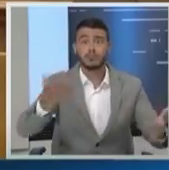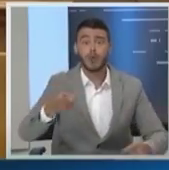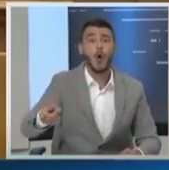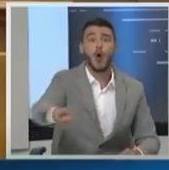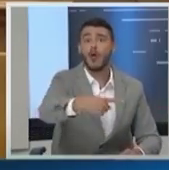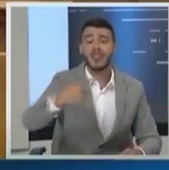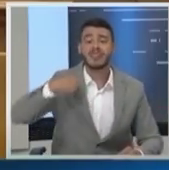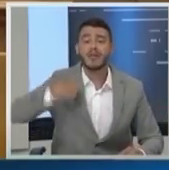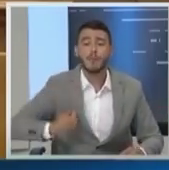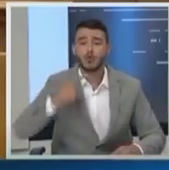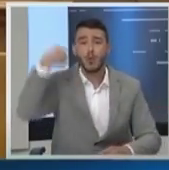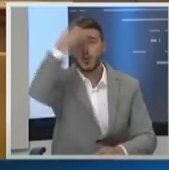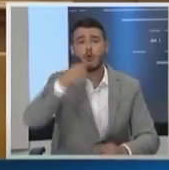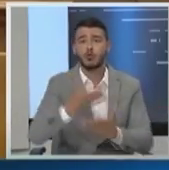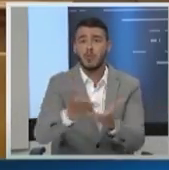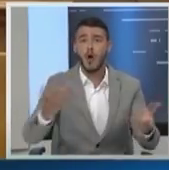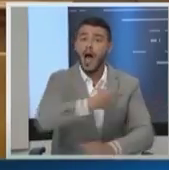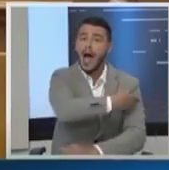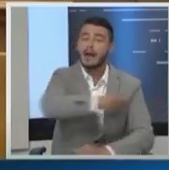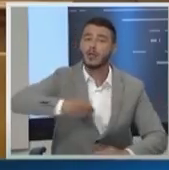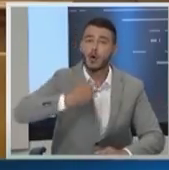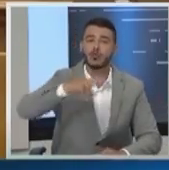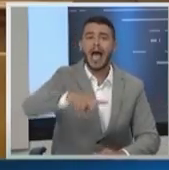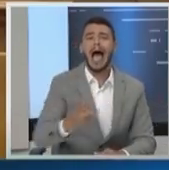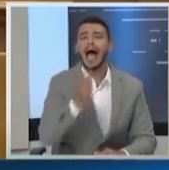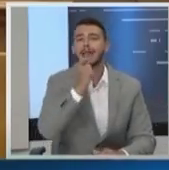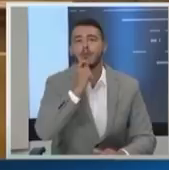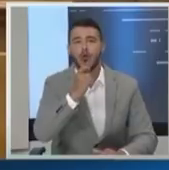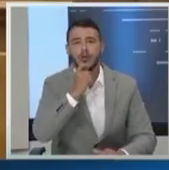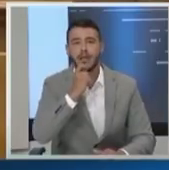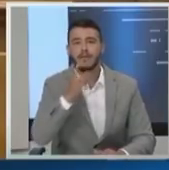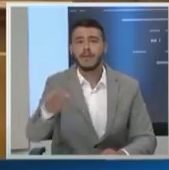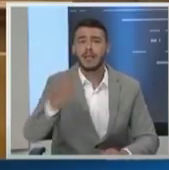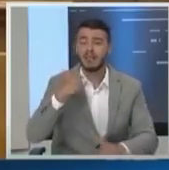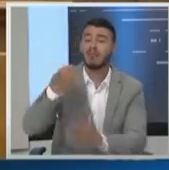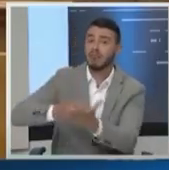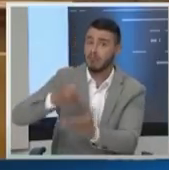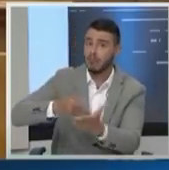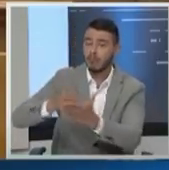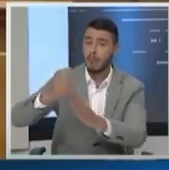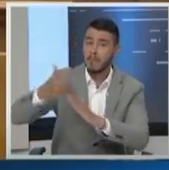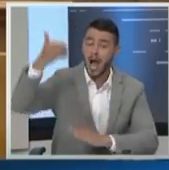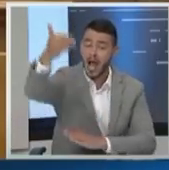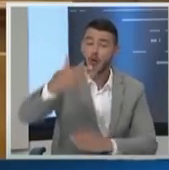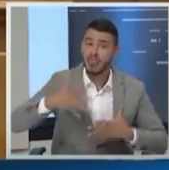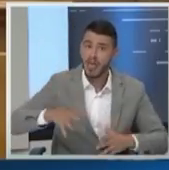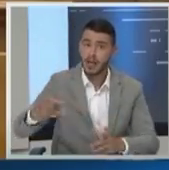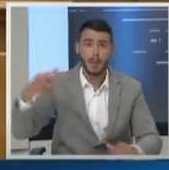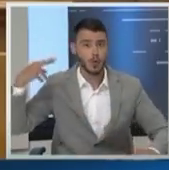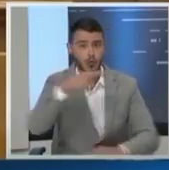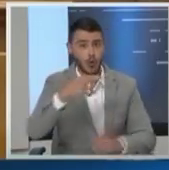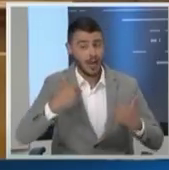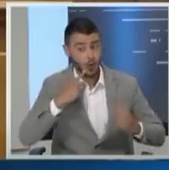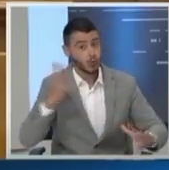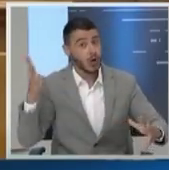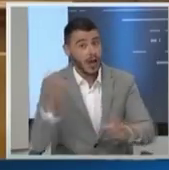και εγώ. Είστε αρχηγός αξιωματικής αντιπολίτευσης, διεκδικείτε να γίνετε πρωθυπουργός. Εγώ το κατάφερα.